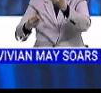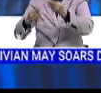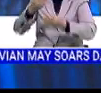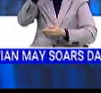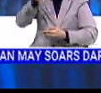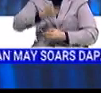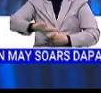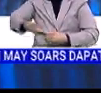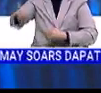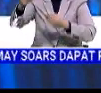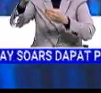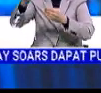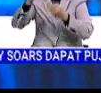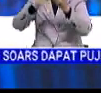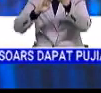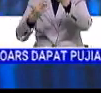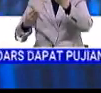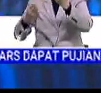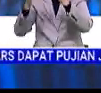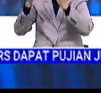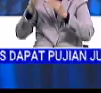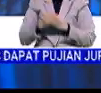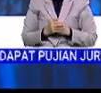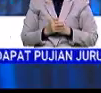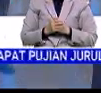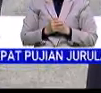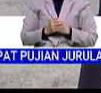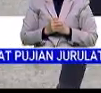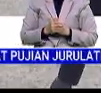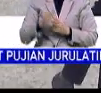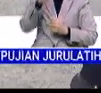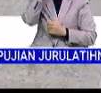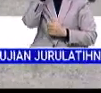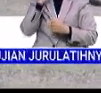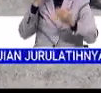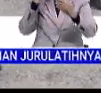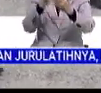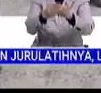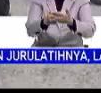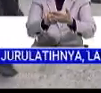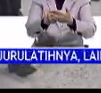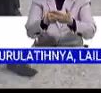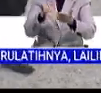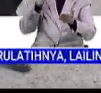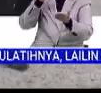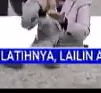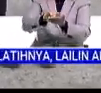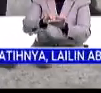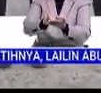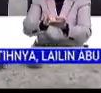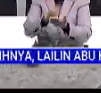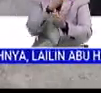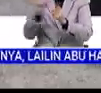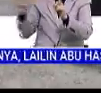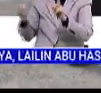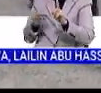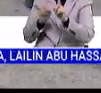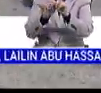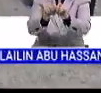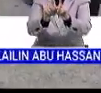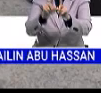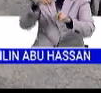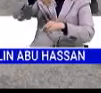Brunei, Sultan Hassan Al-Bolkiah. Ketibaan Tan Sri Muhyiddin di lapangan terbang antarabangsa Brunei disambut Pangeran Muda